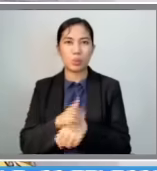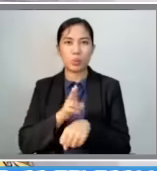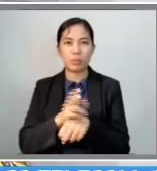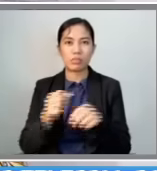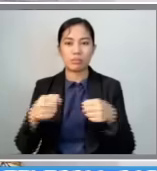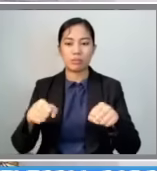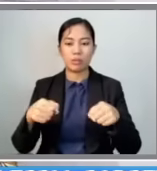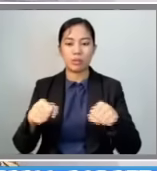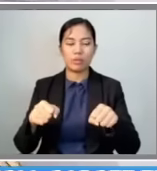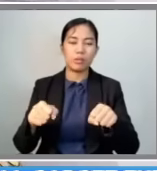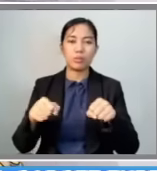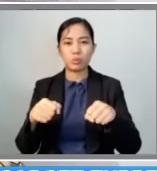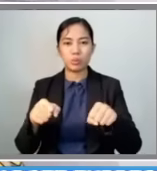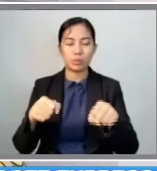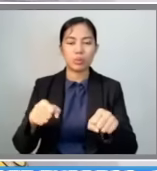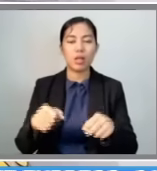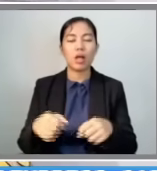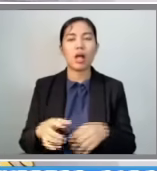North Avenue,